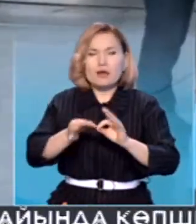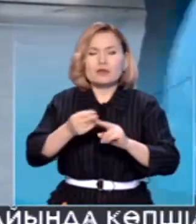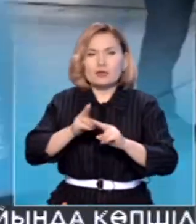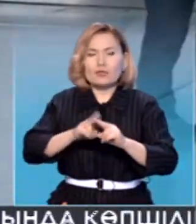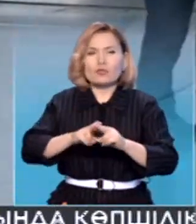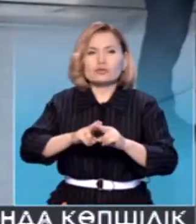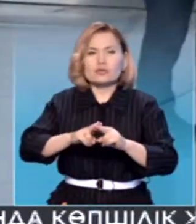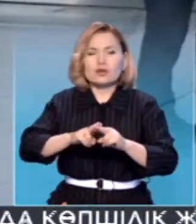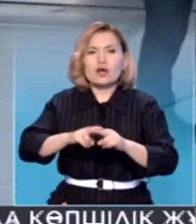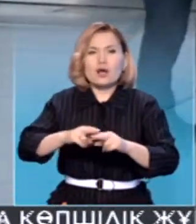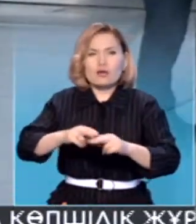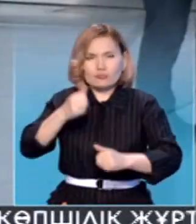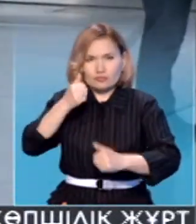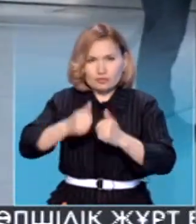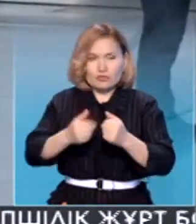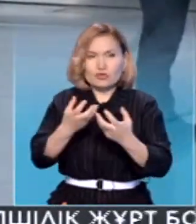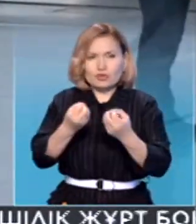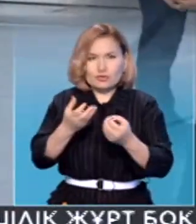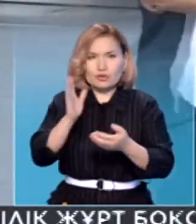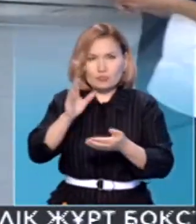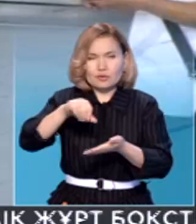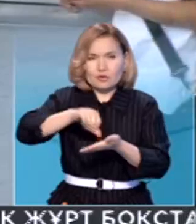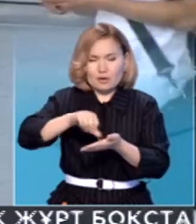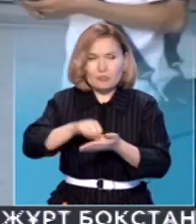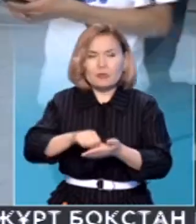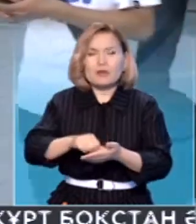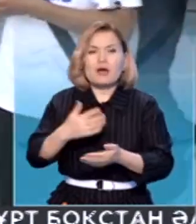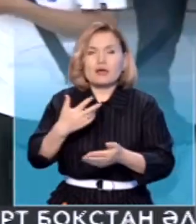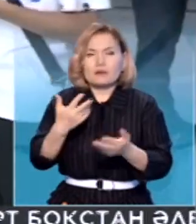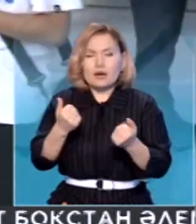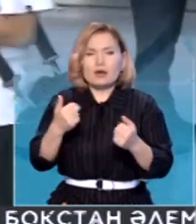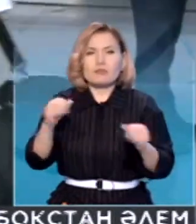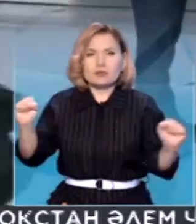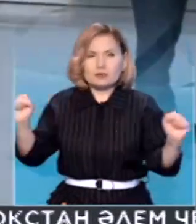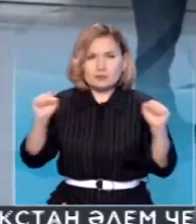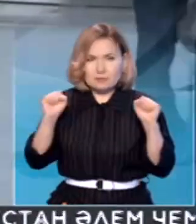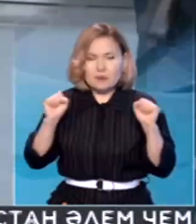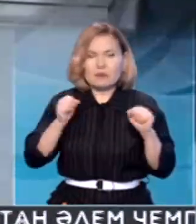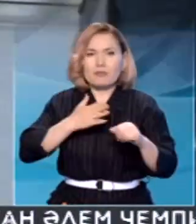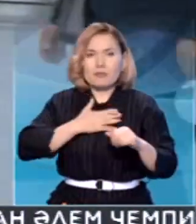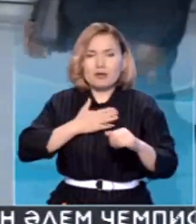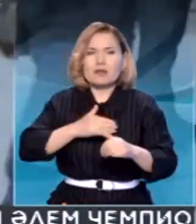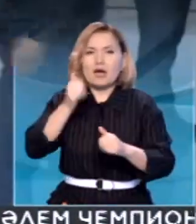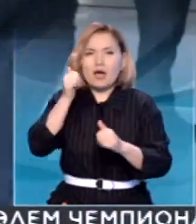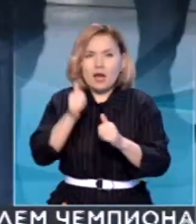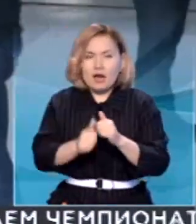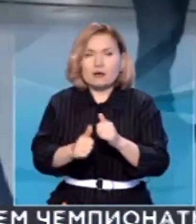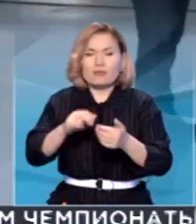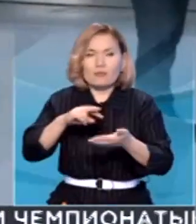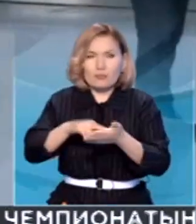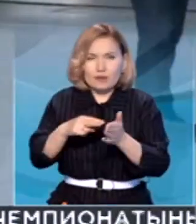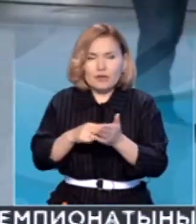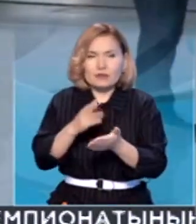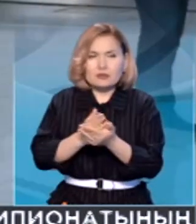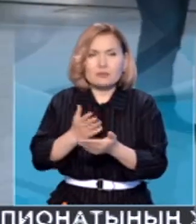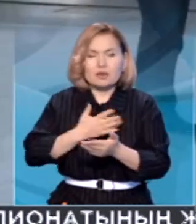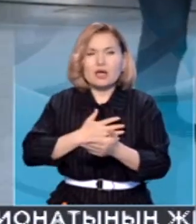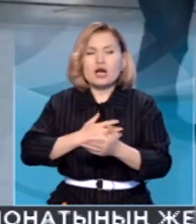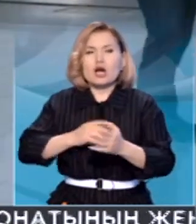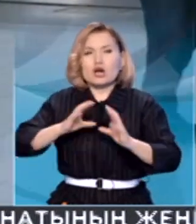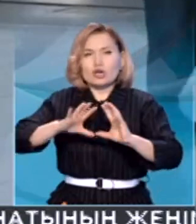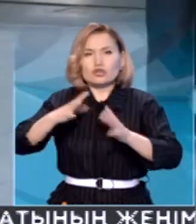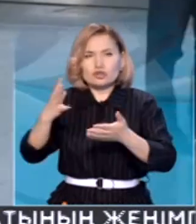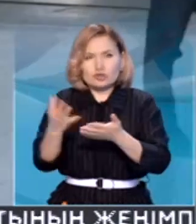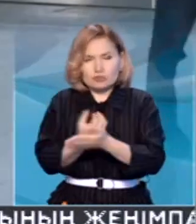жыл ғана уақыт қалды. Енді әрине әркімнің, әр спортсменнің спортқа деген кейінгі мақсаты олимпиада чемпион болу. Мен де мақсатым